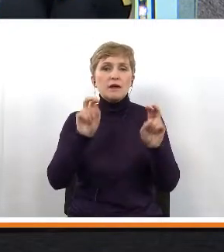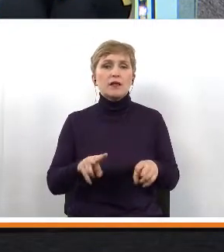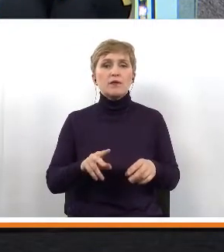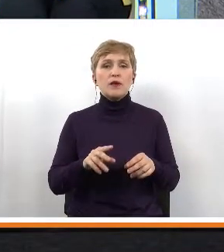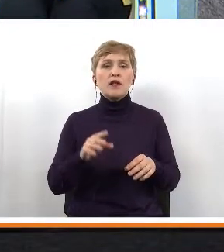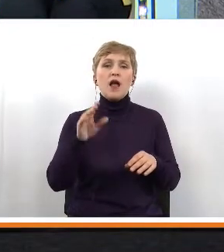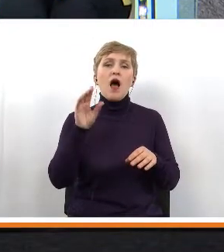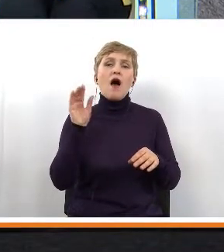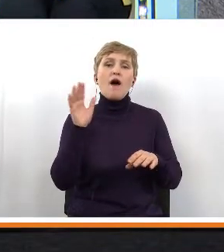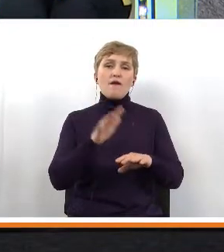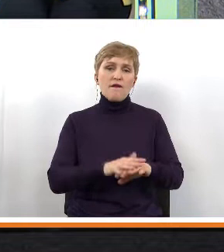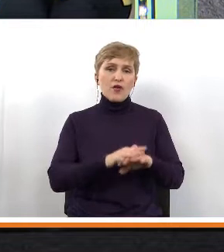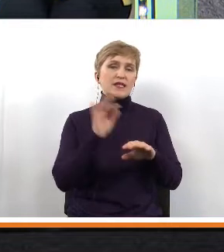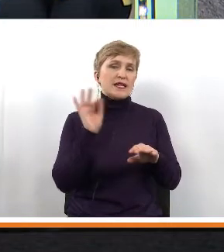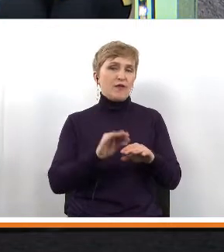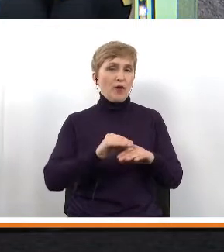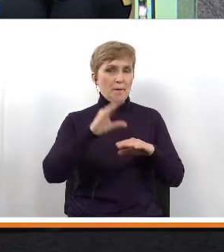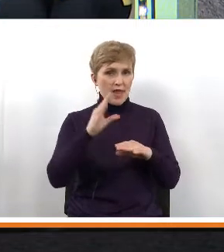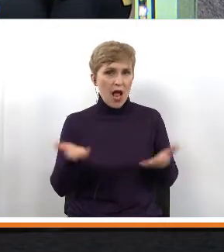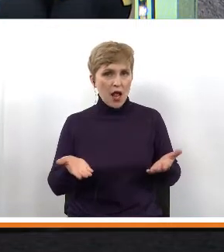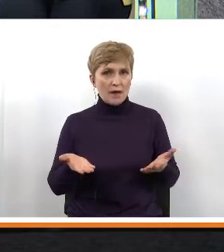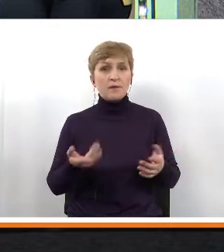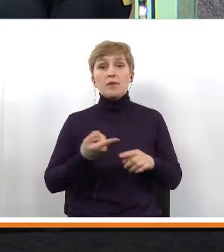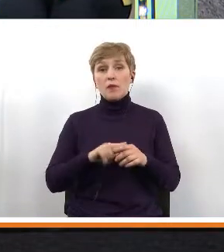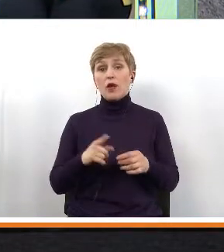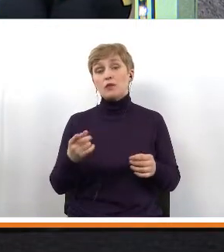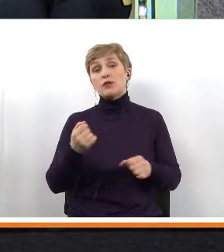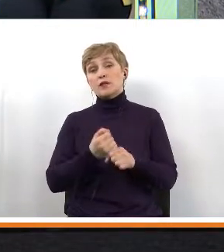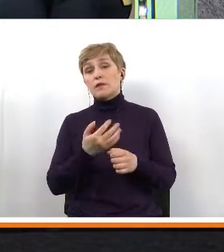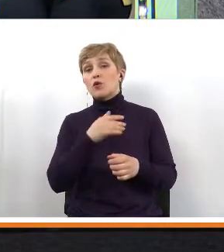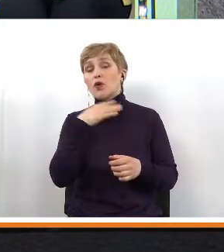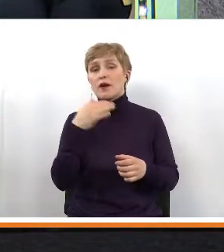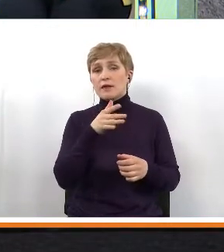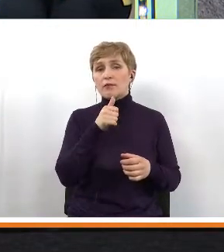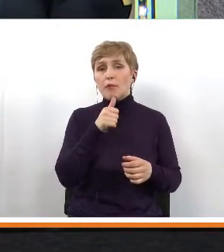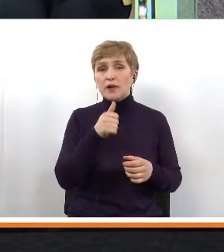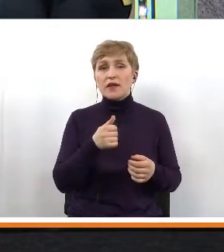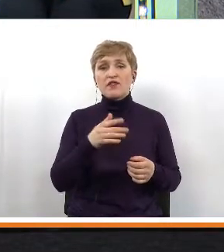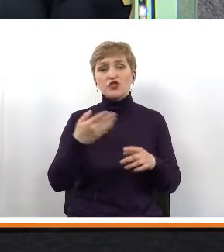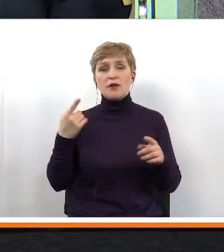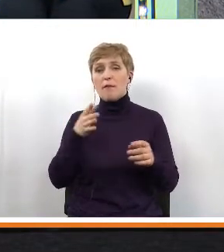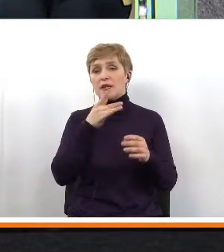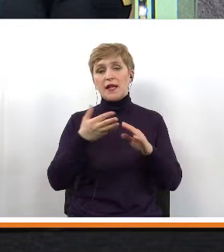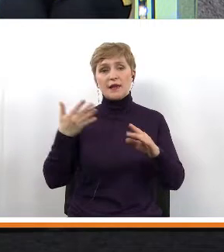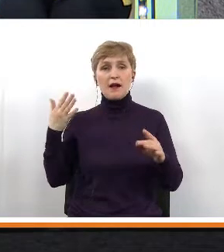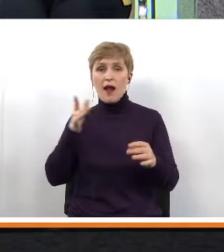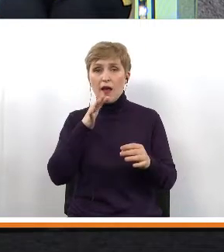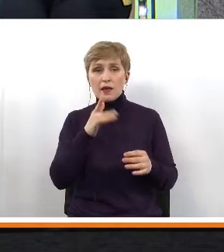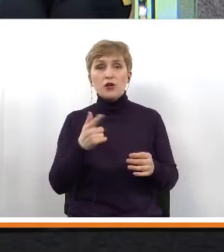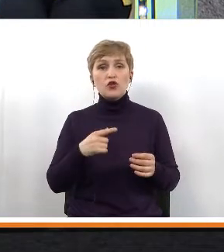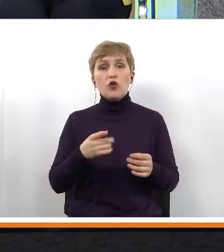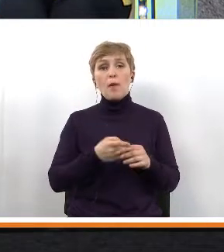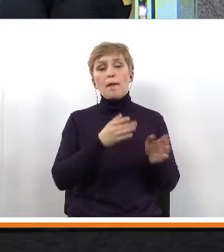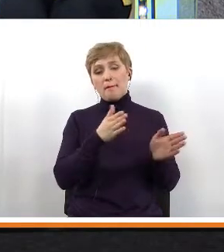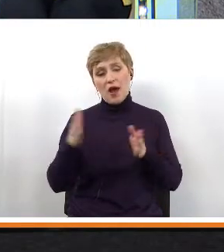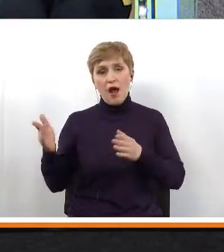целевого капитала. Поэтому мы предприняли много разных попыток в течение последних лет для того, чтобы как-то порядок с этим